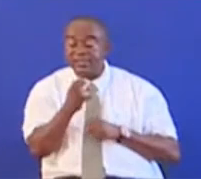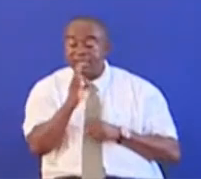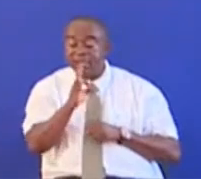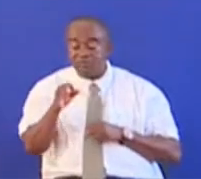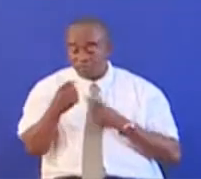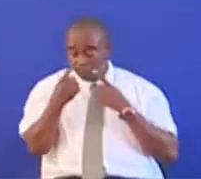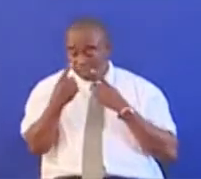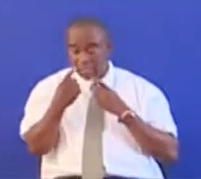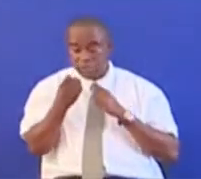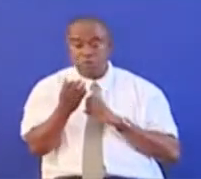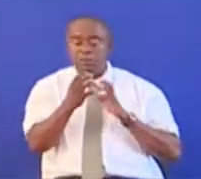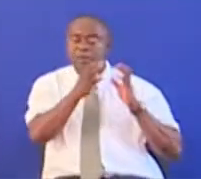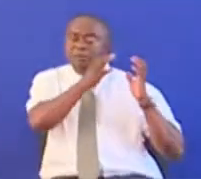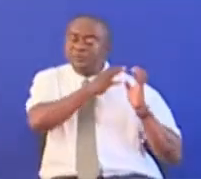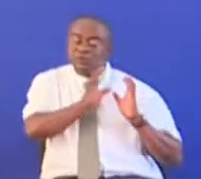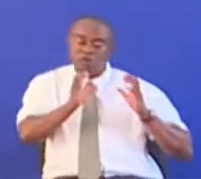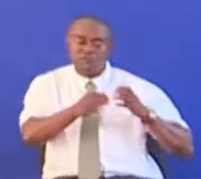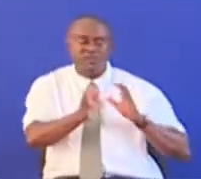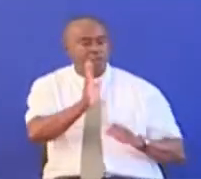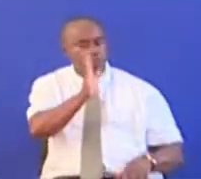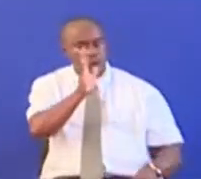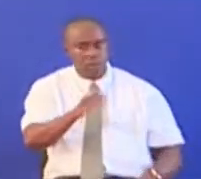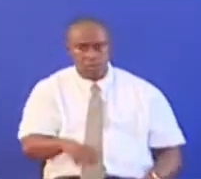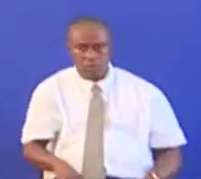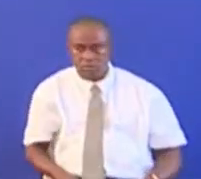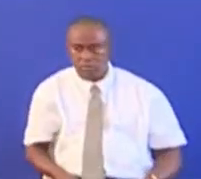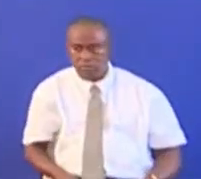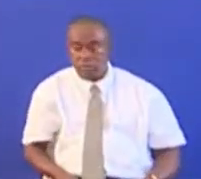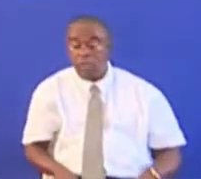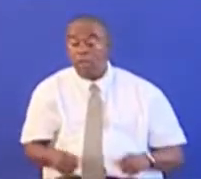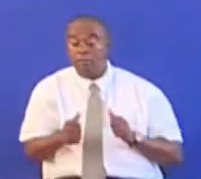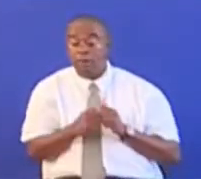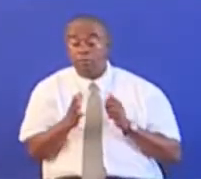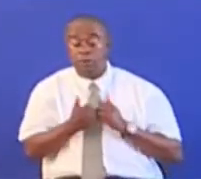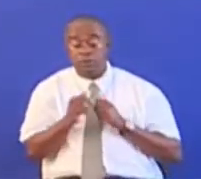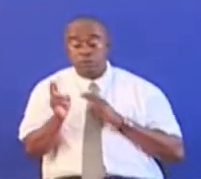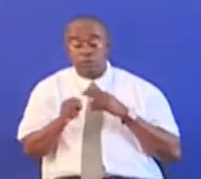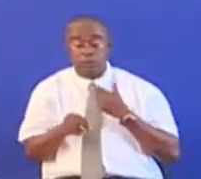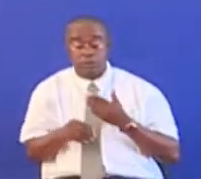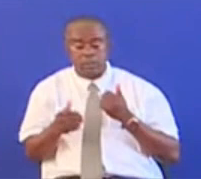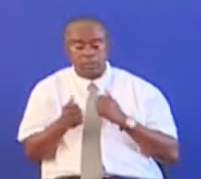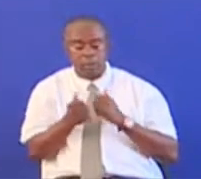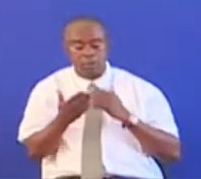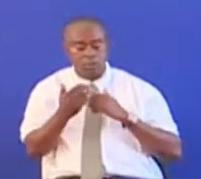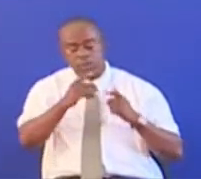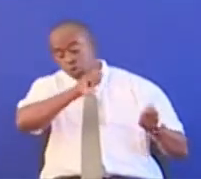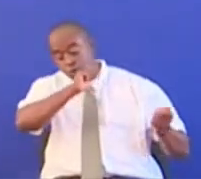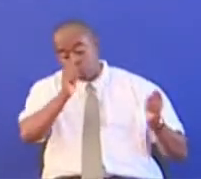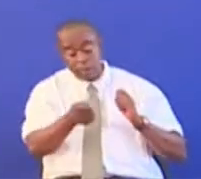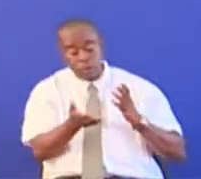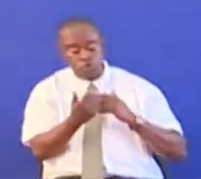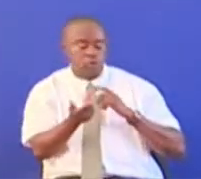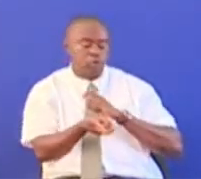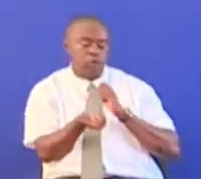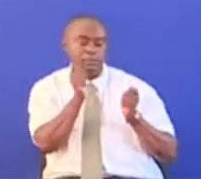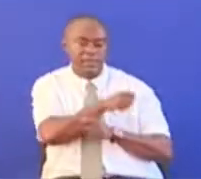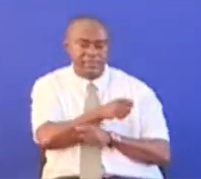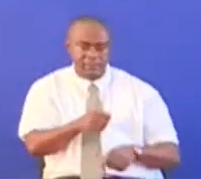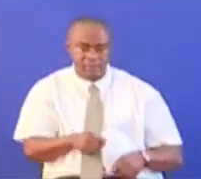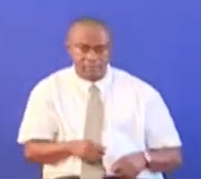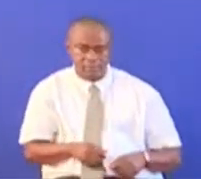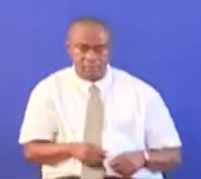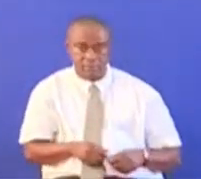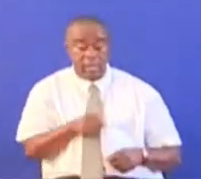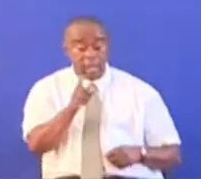waliangalie wasiwape mzigo vilabu zetu, na yale ambayo yanaweza kuongereka yakabadilika yatabadilika. Tuachie